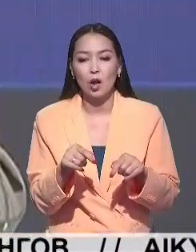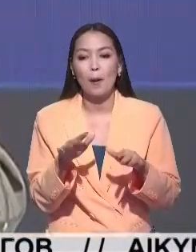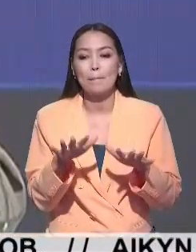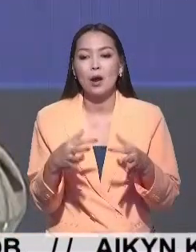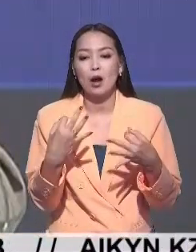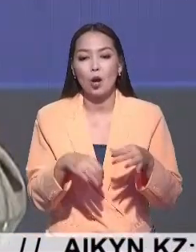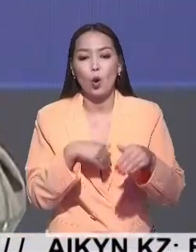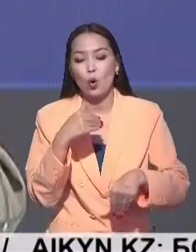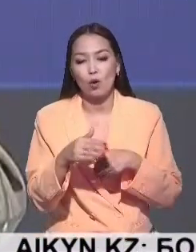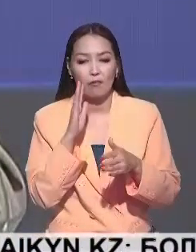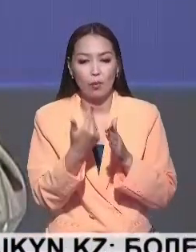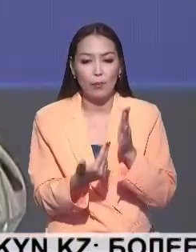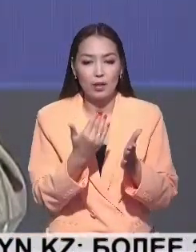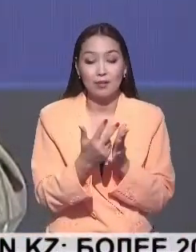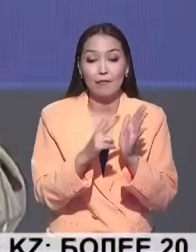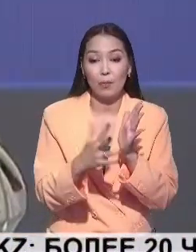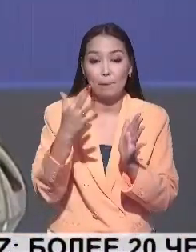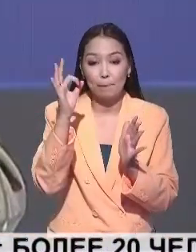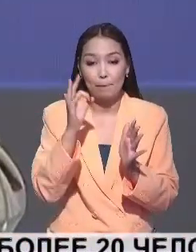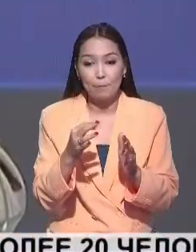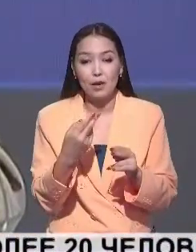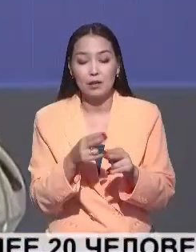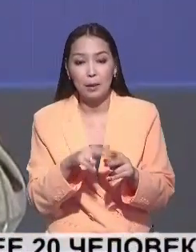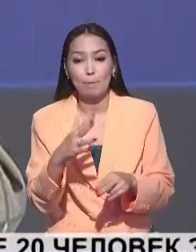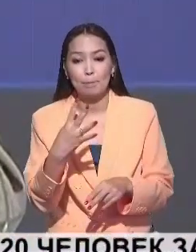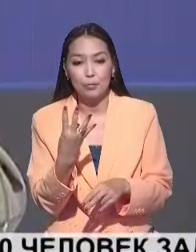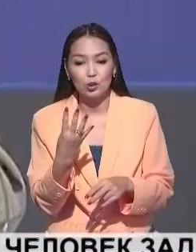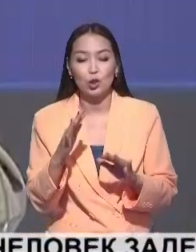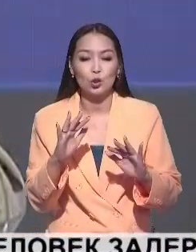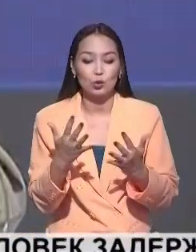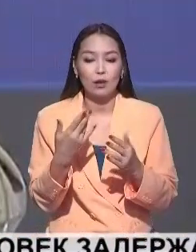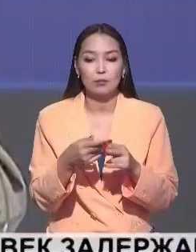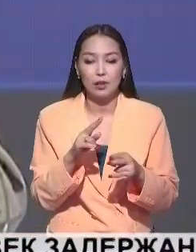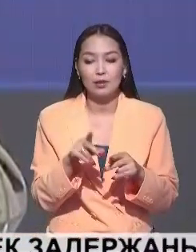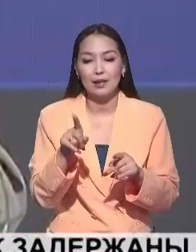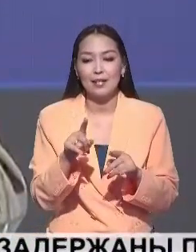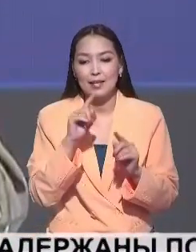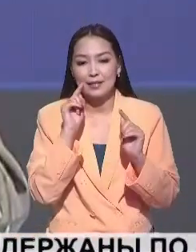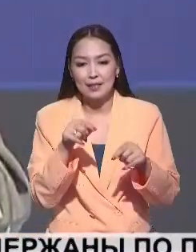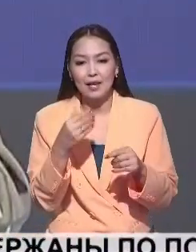купания местах. 85% или 54 случаев утопления в стране зарегистрировано в